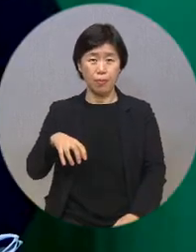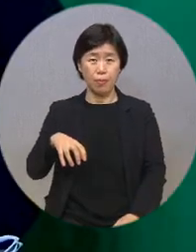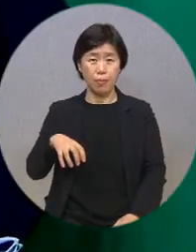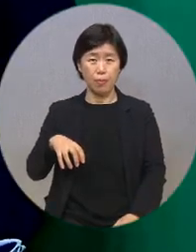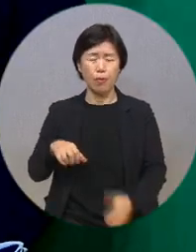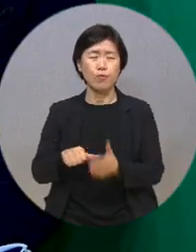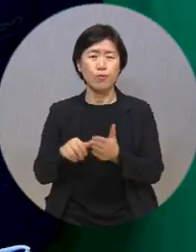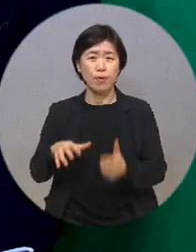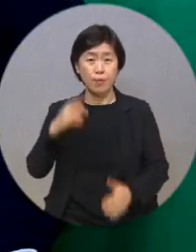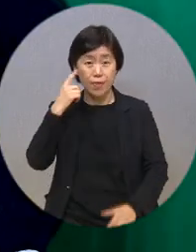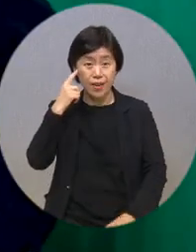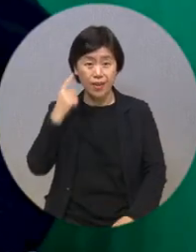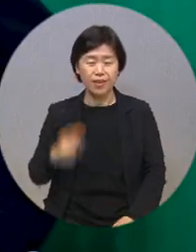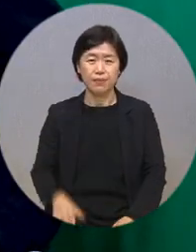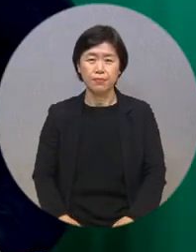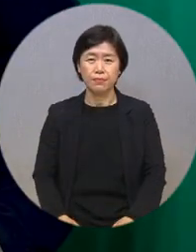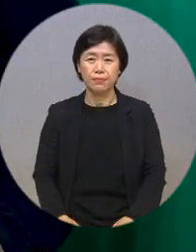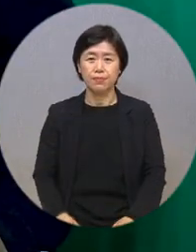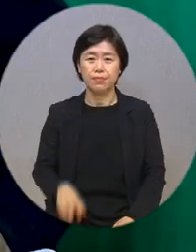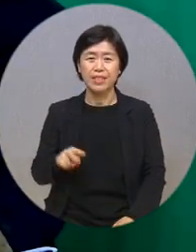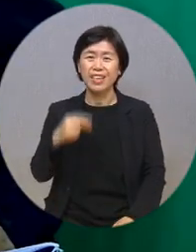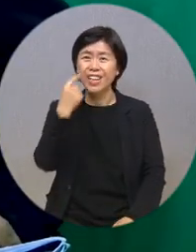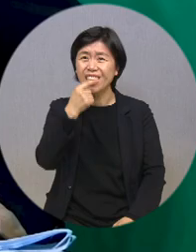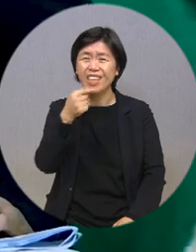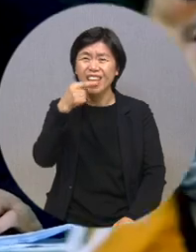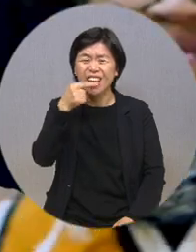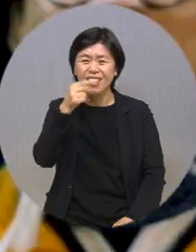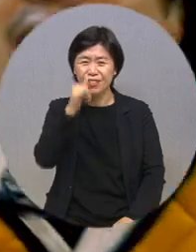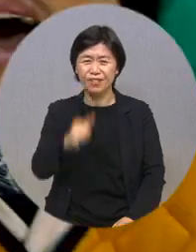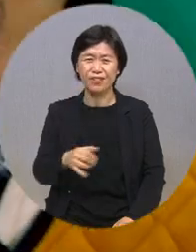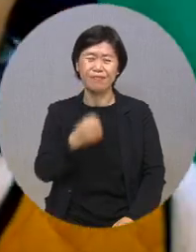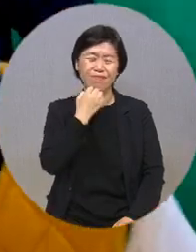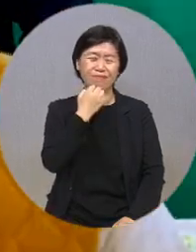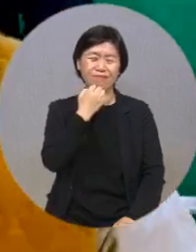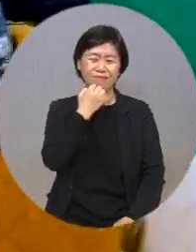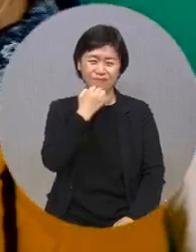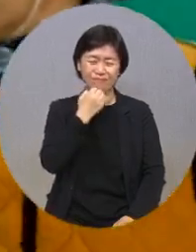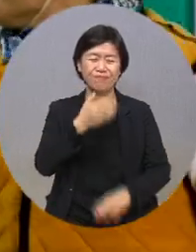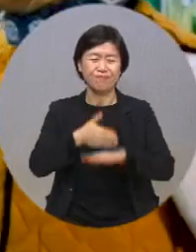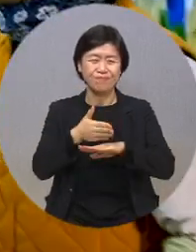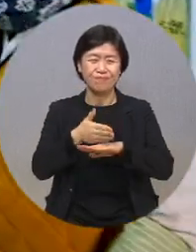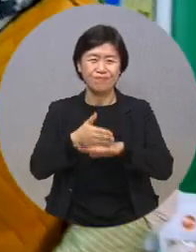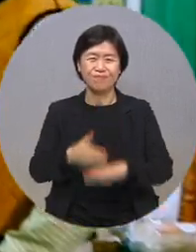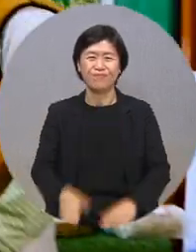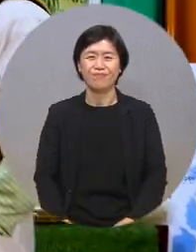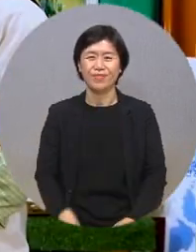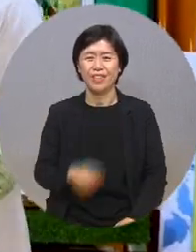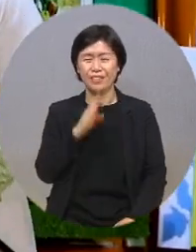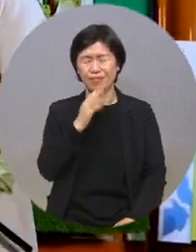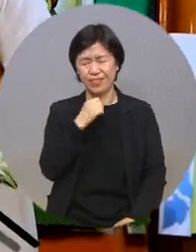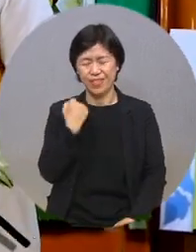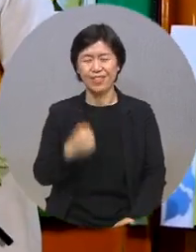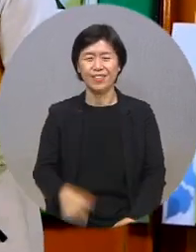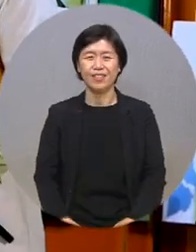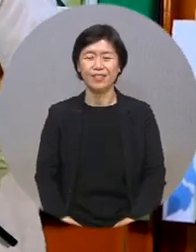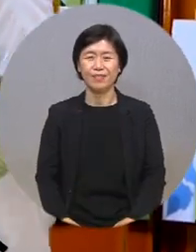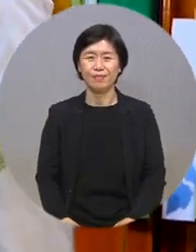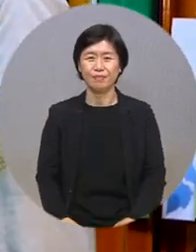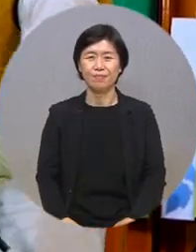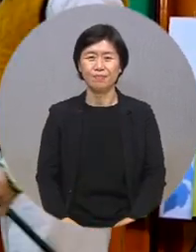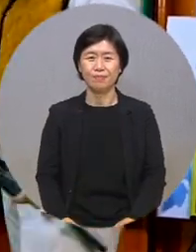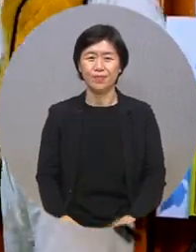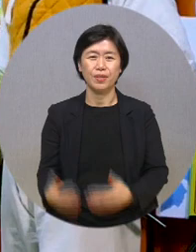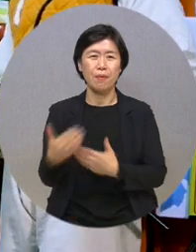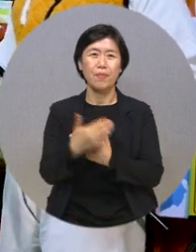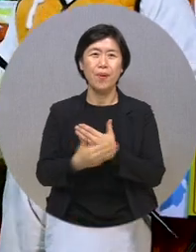좋습니다. 자, 고맙습니다. 네, 고맙습니다. 정말 맛있다. 아, 정말요? 몸으로